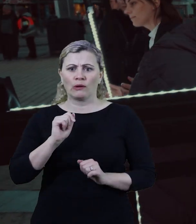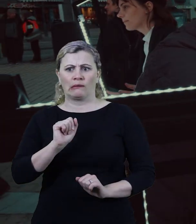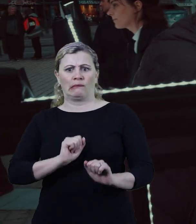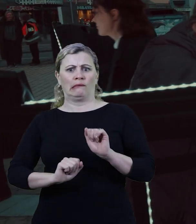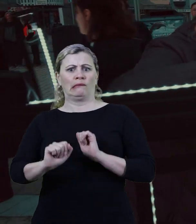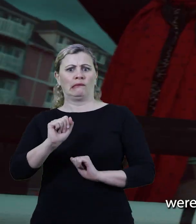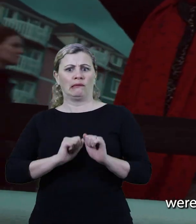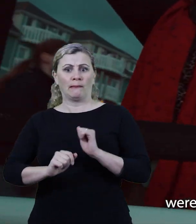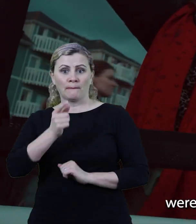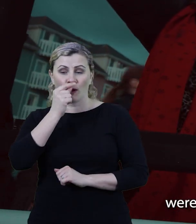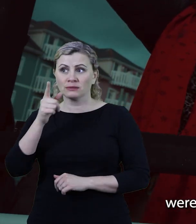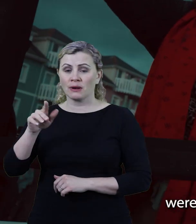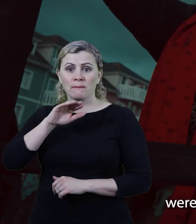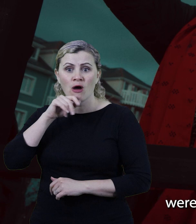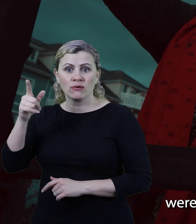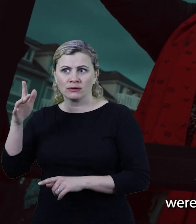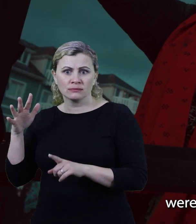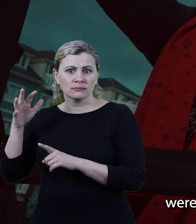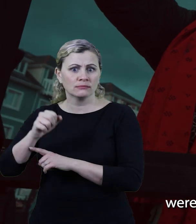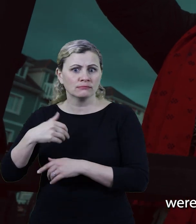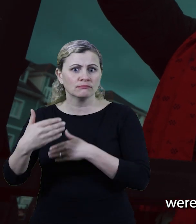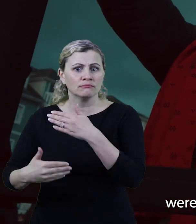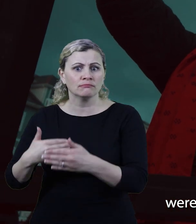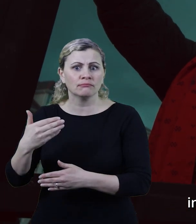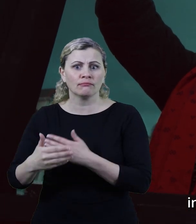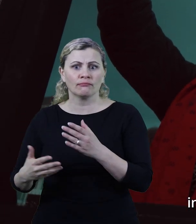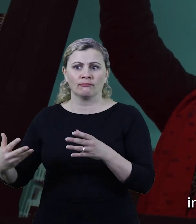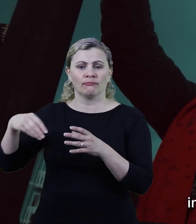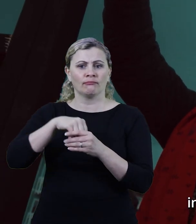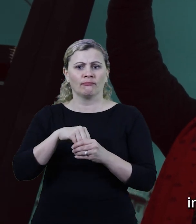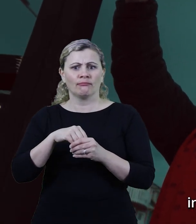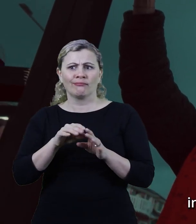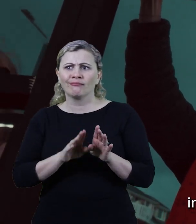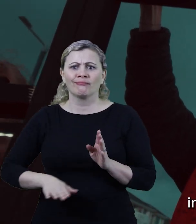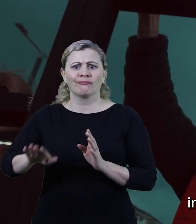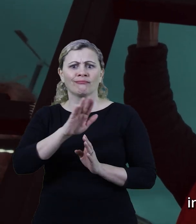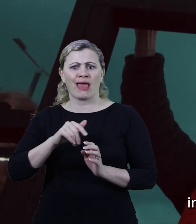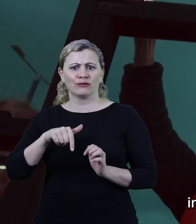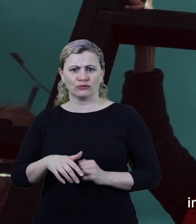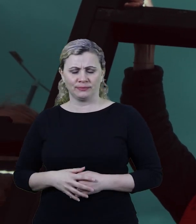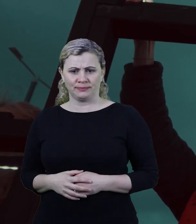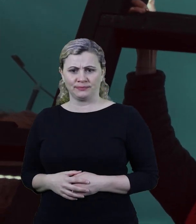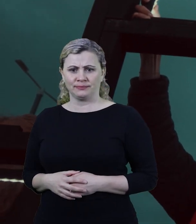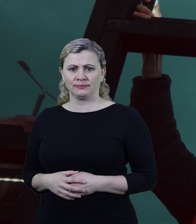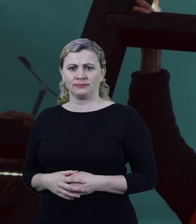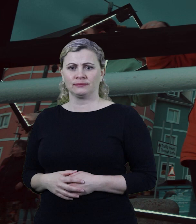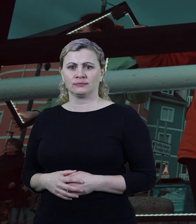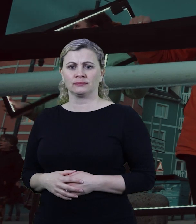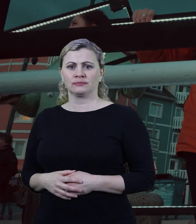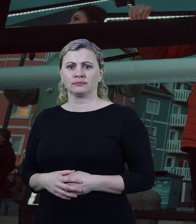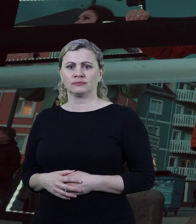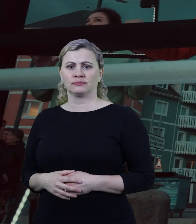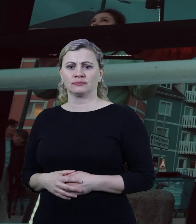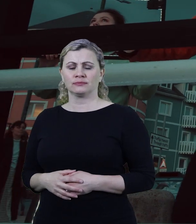be hastened were it possible for America to take her place in the Council of the League of Nations. A daw heddwch